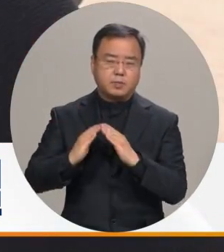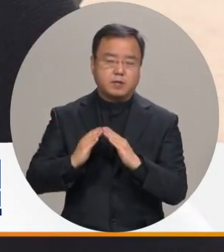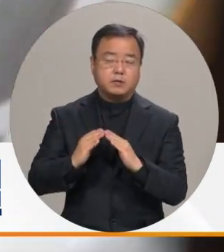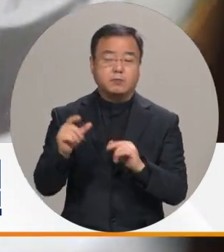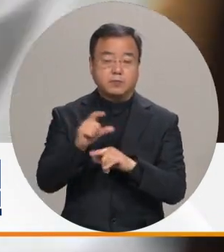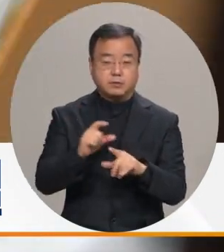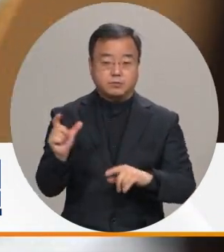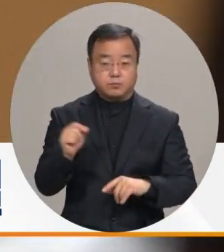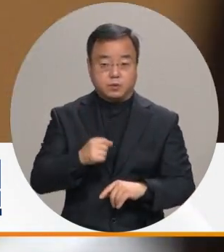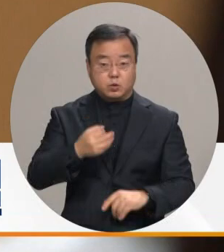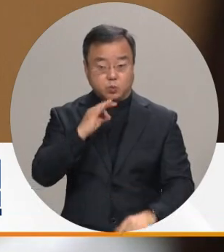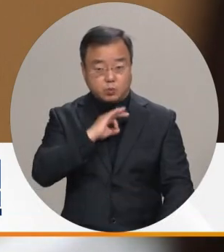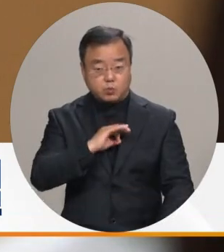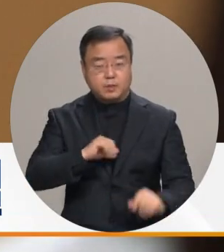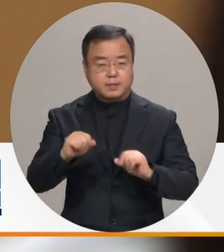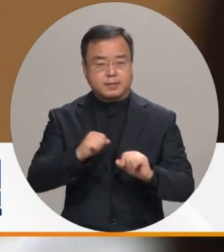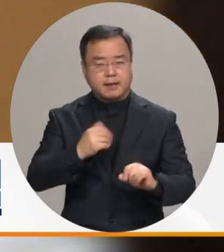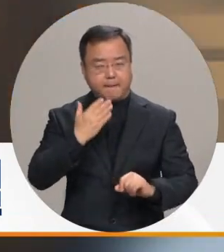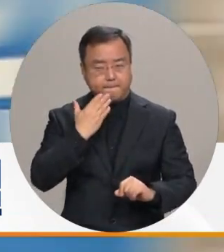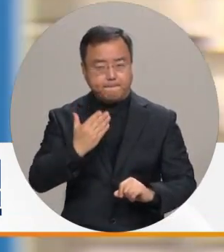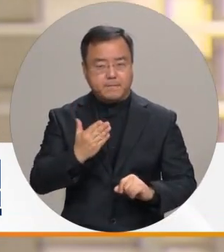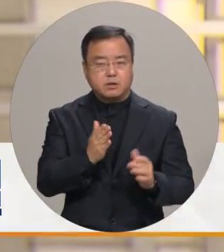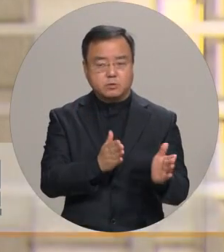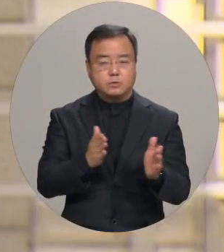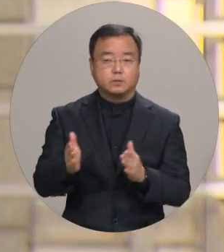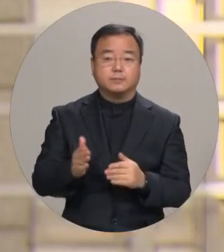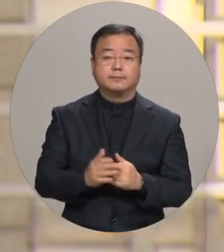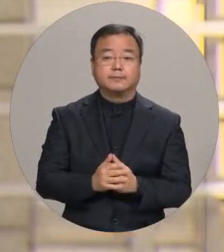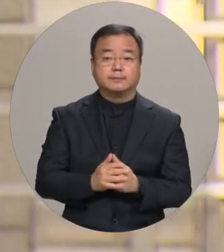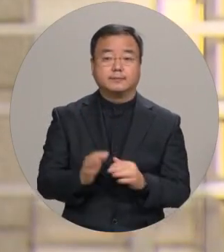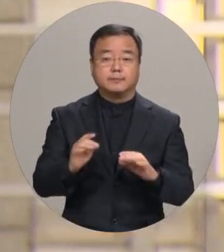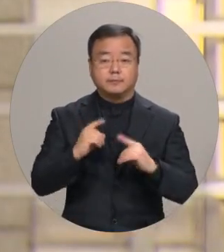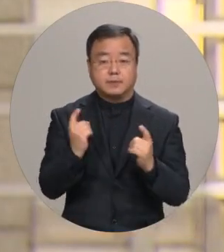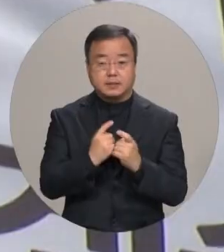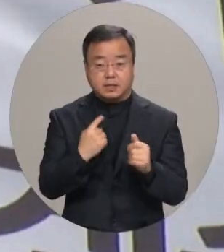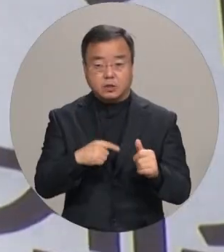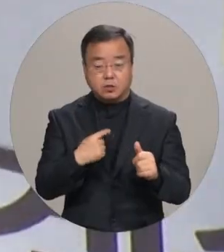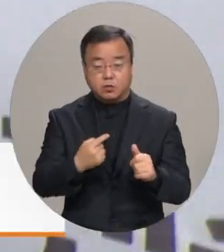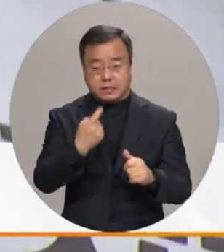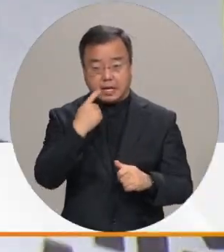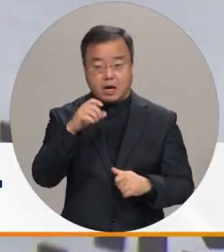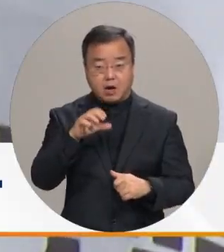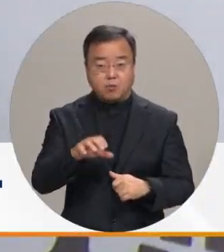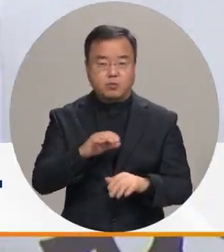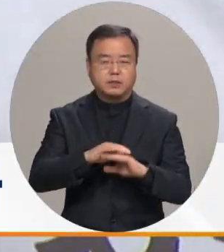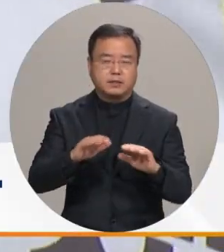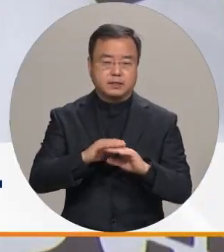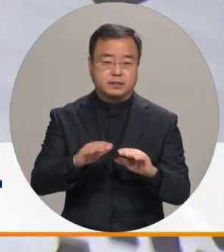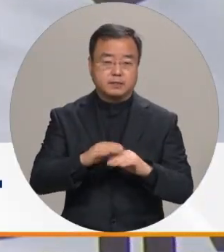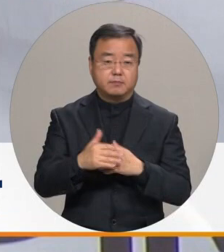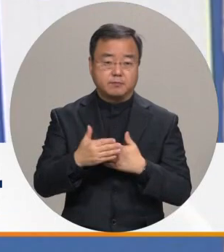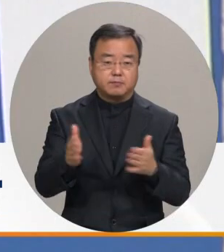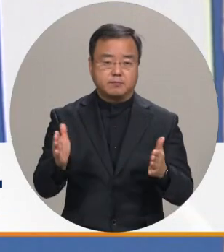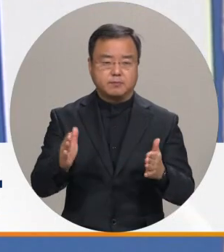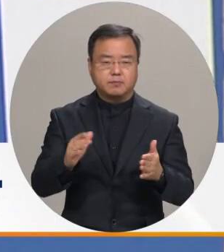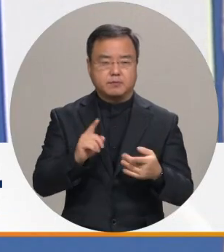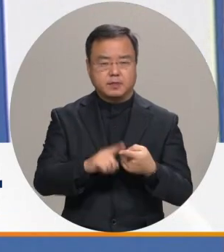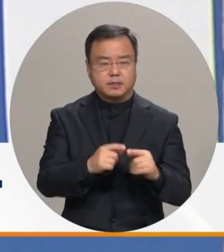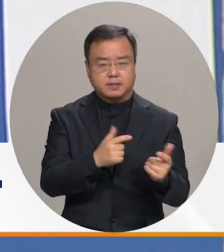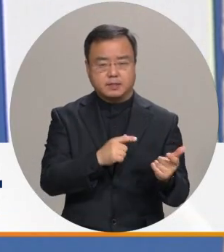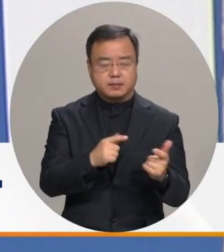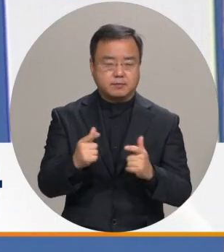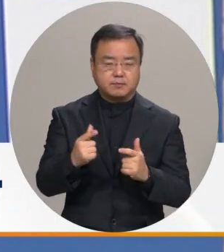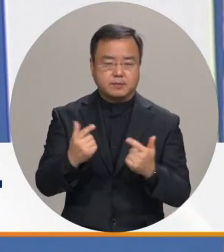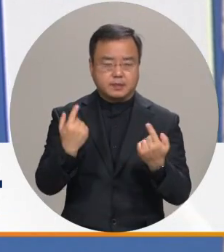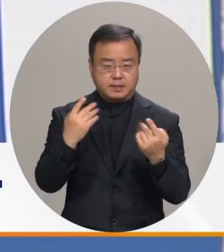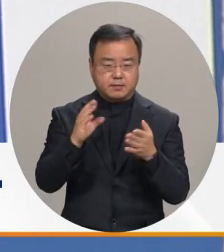신속하게 추진할 수 있는 여건을 마련합니다. 기존의 사교육 대책팀은 자율기구인 사교육 입시비리 대응